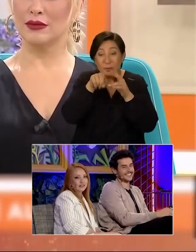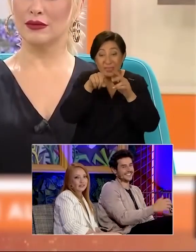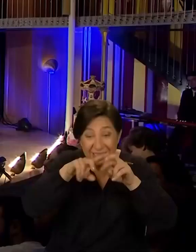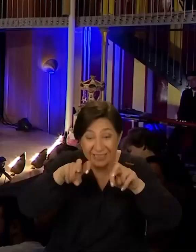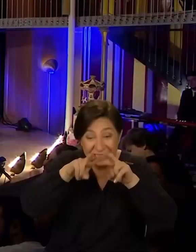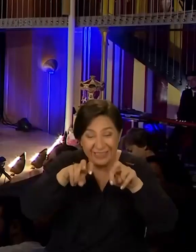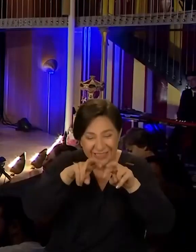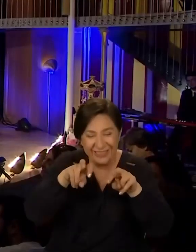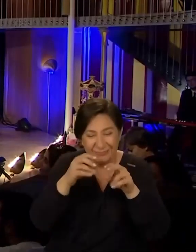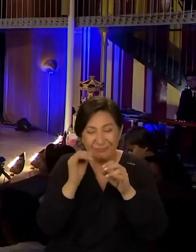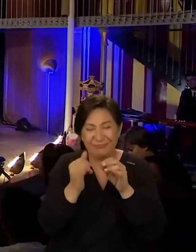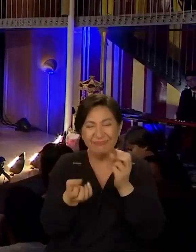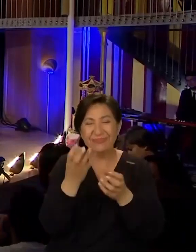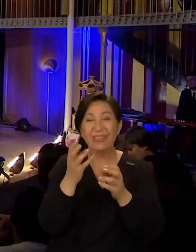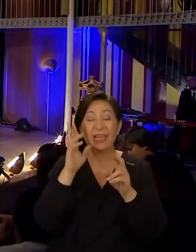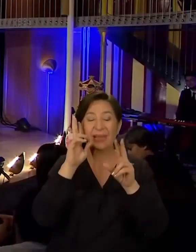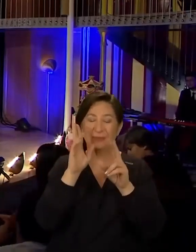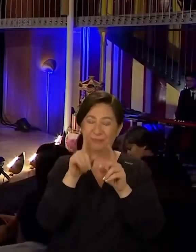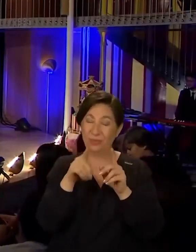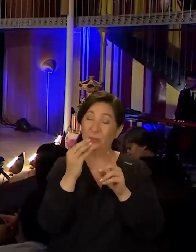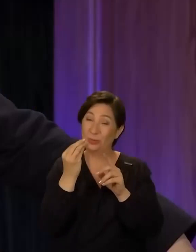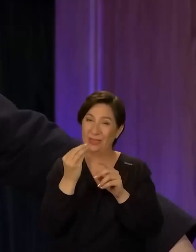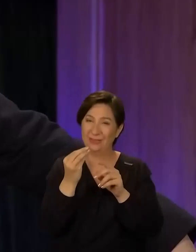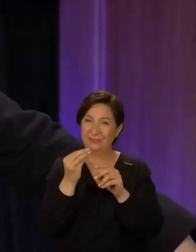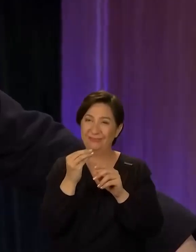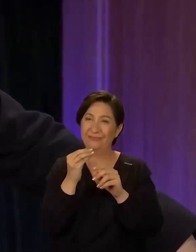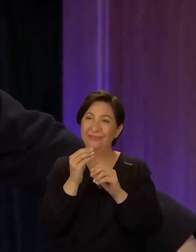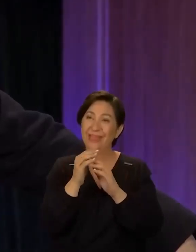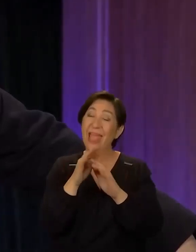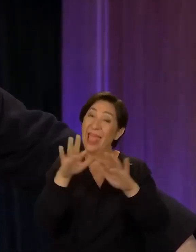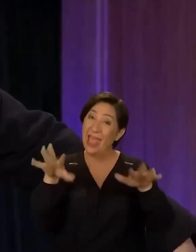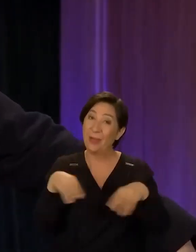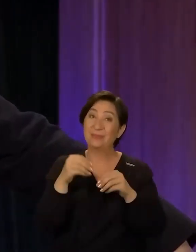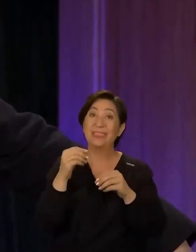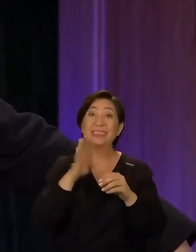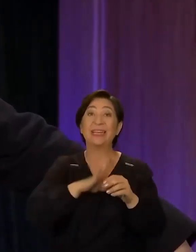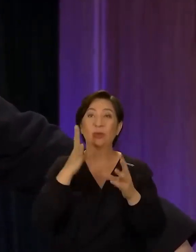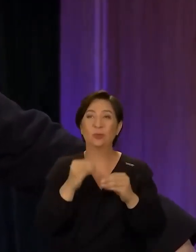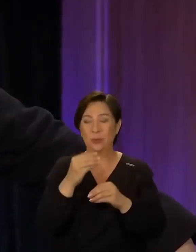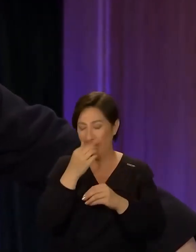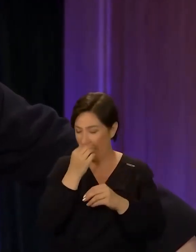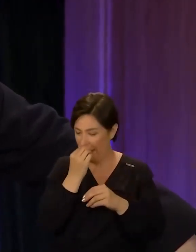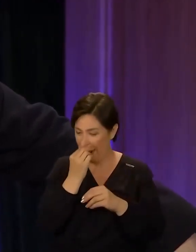Zaman zaman oldu. Dur. Tabii. Bak ne şimdi yapsın? Bak. Yatak odanızda bak. Şimdi bu da çok güzel. Ya oradan şey yap. Ya bir hepimize dert oluyor.